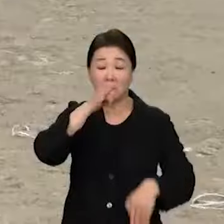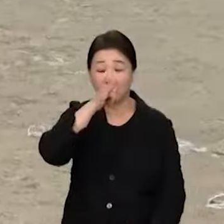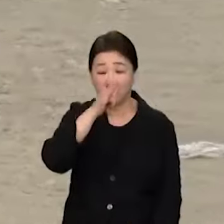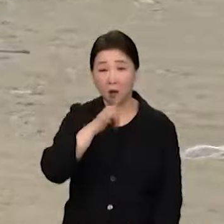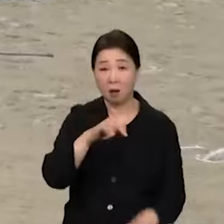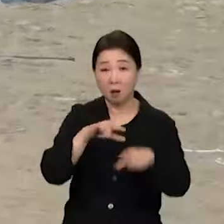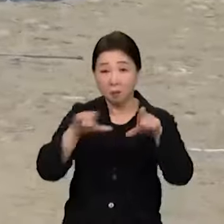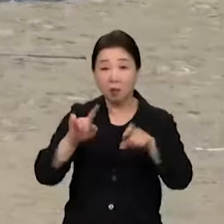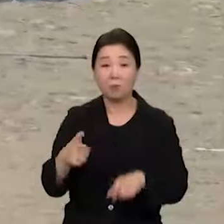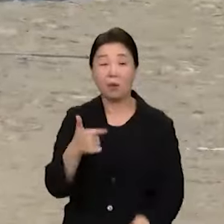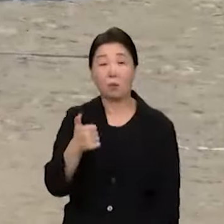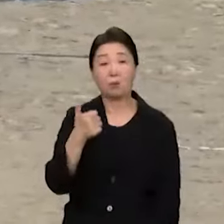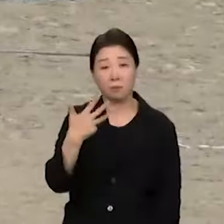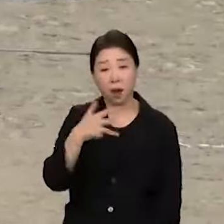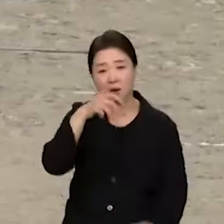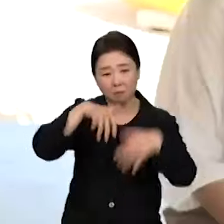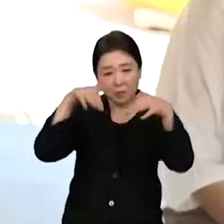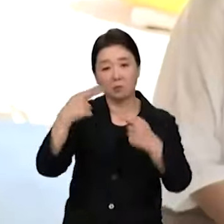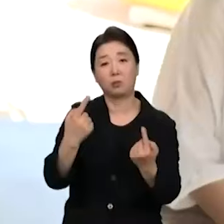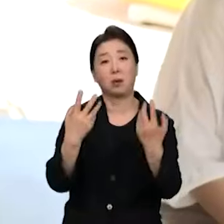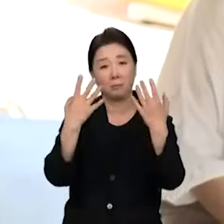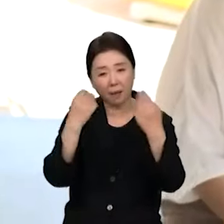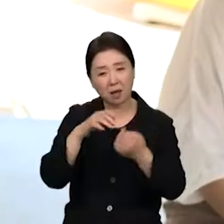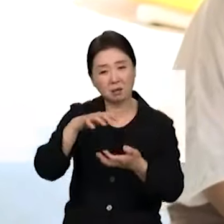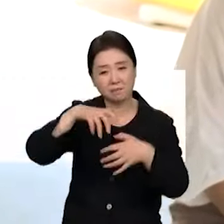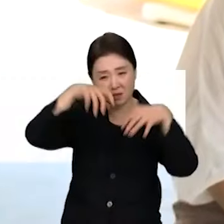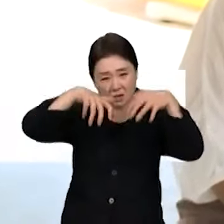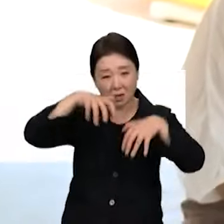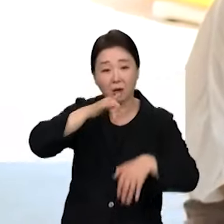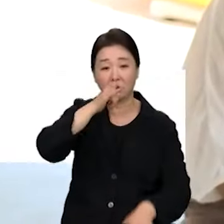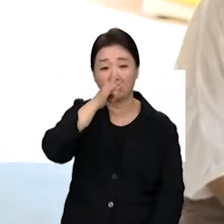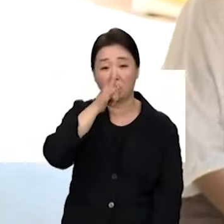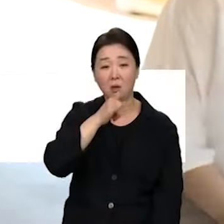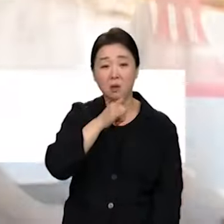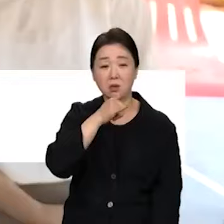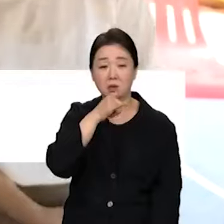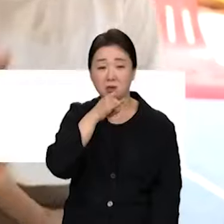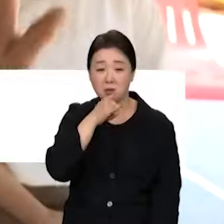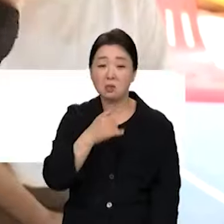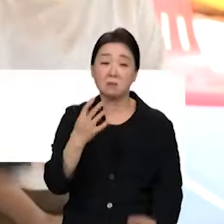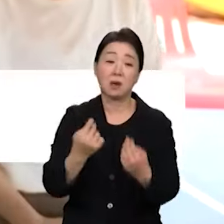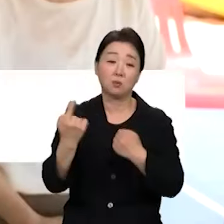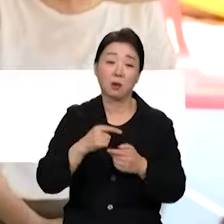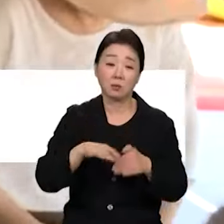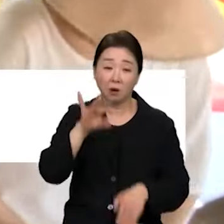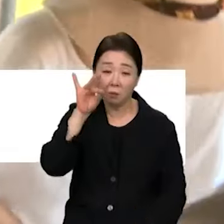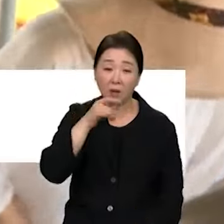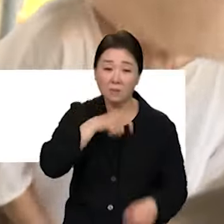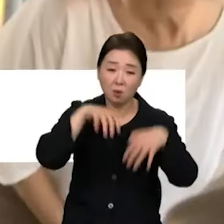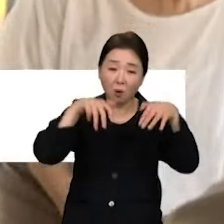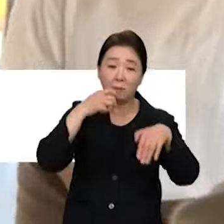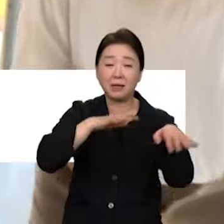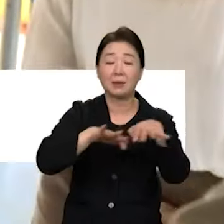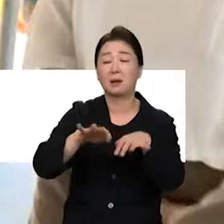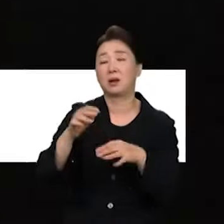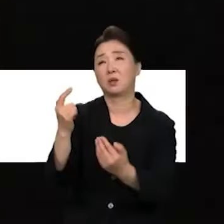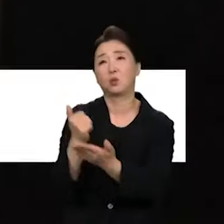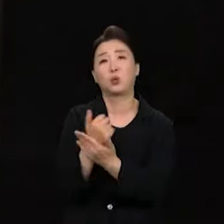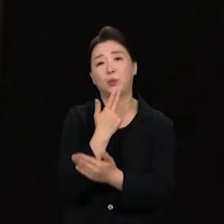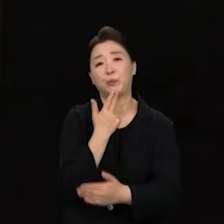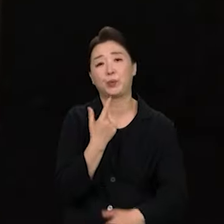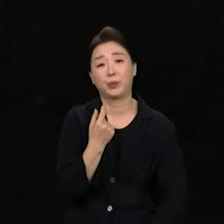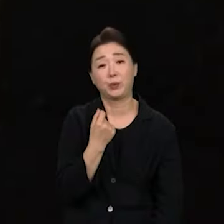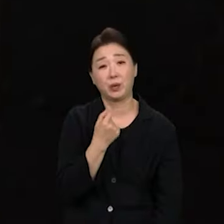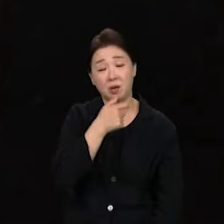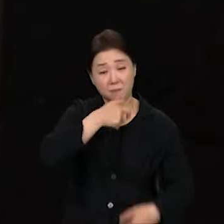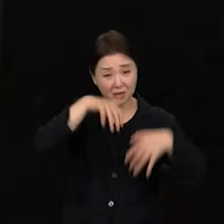158mm보다 훨씬 많은 양이었습니다. 진짜 많았어요. 쳐다보면. 비 오면은 바닷가는 손님 없잖아. 아예 없죠.